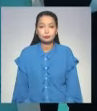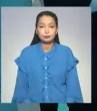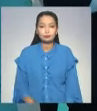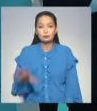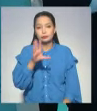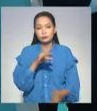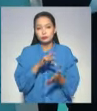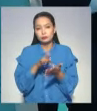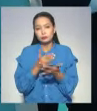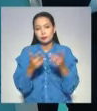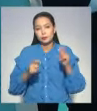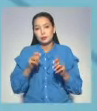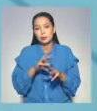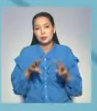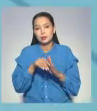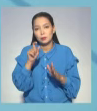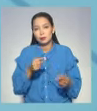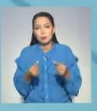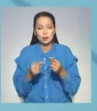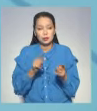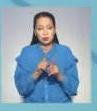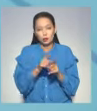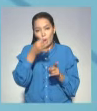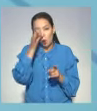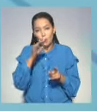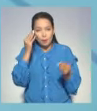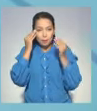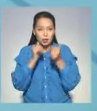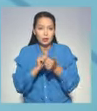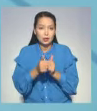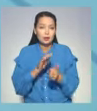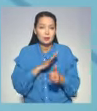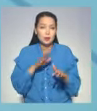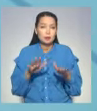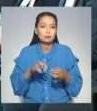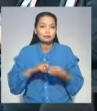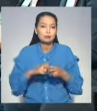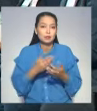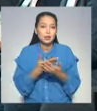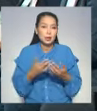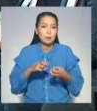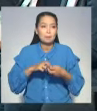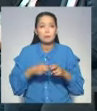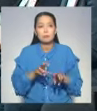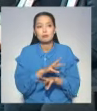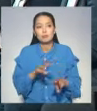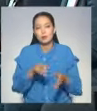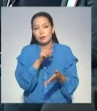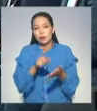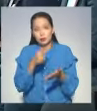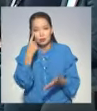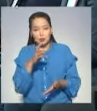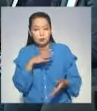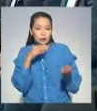өңірден келген мәслихат депутаттары бір-бірімен тәжірибе алмасты. Жергілікті жердегі мәселелерін министрлерге жеткізді. Пікір